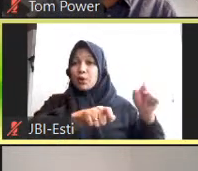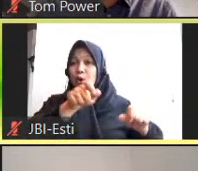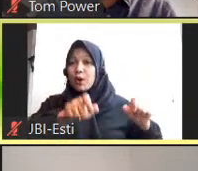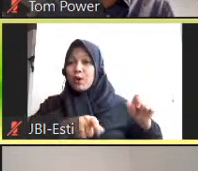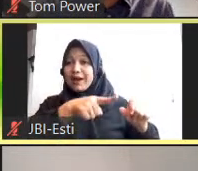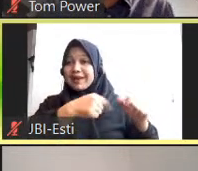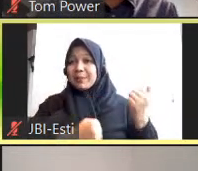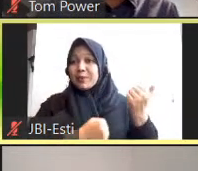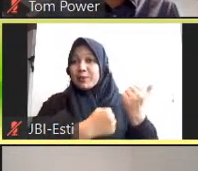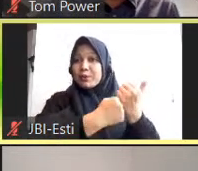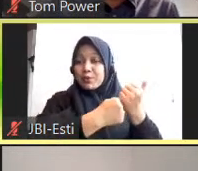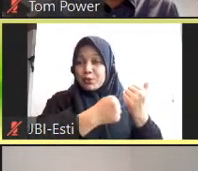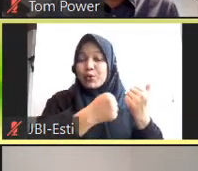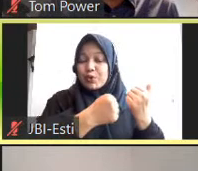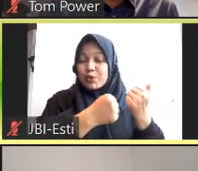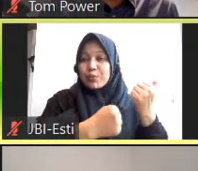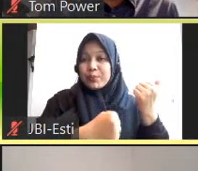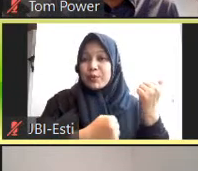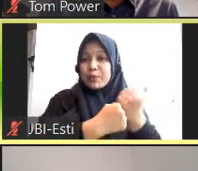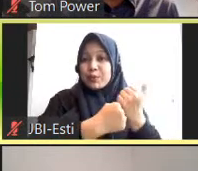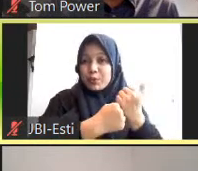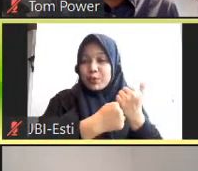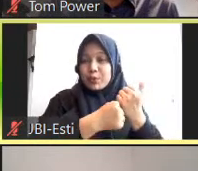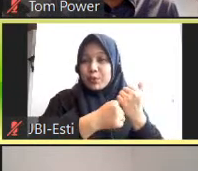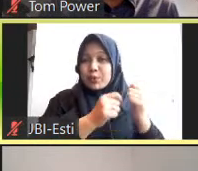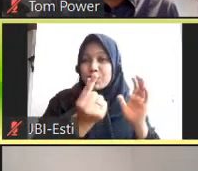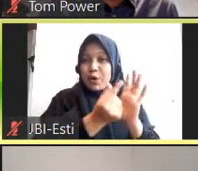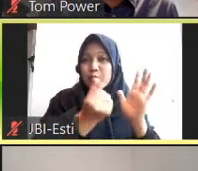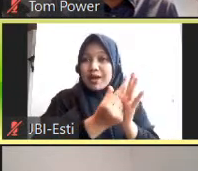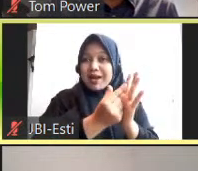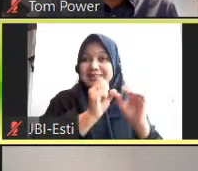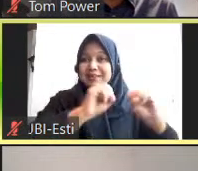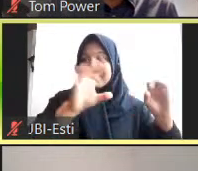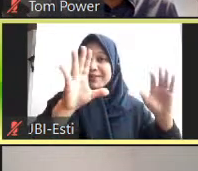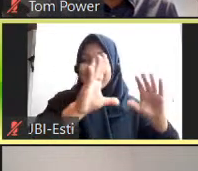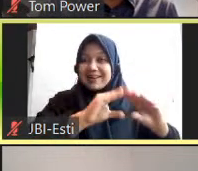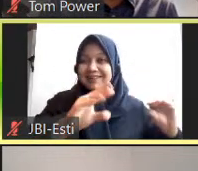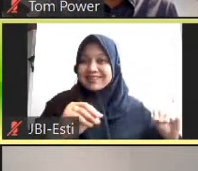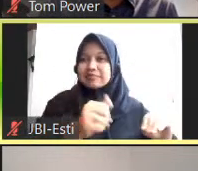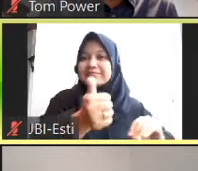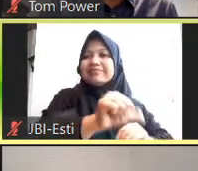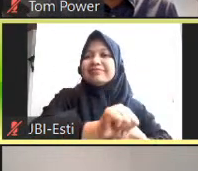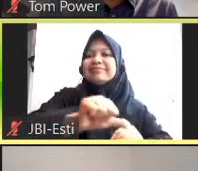kerja. Nah, tetapi yang menarik saya rasa dalam konteks